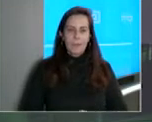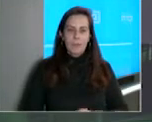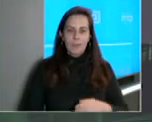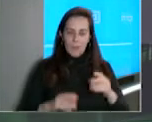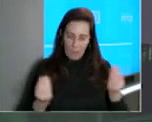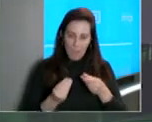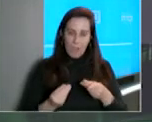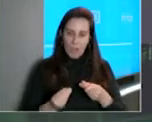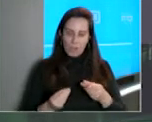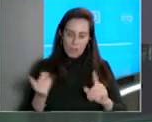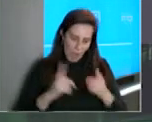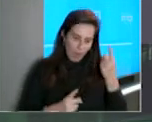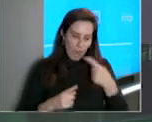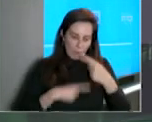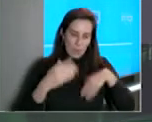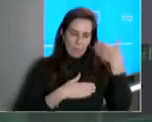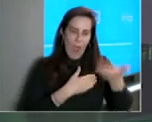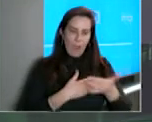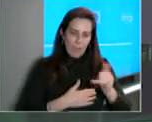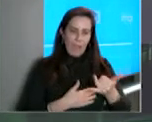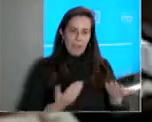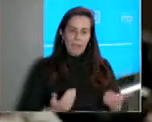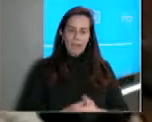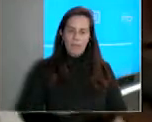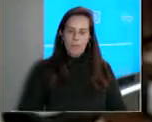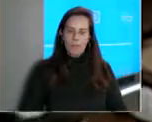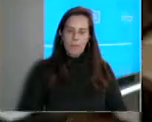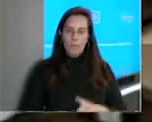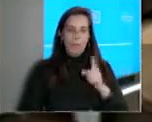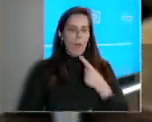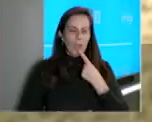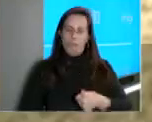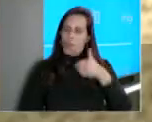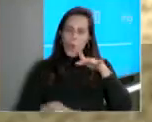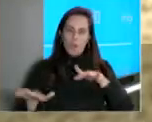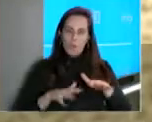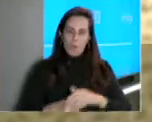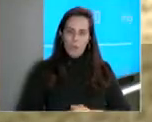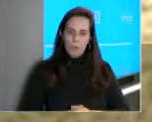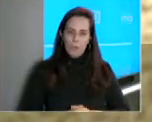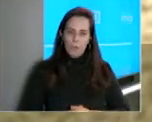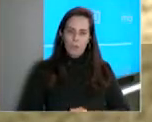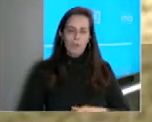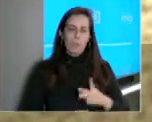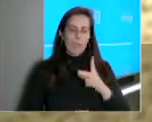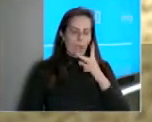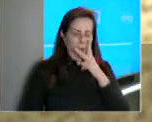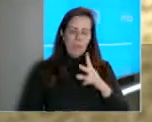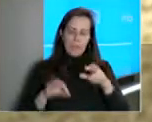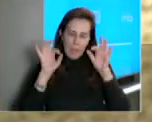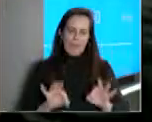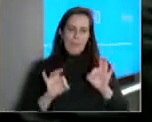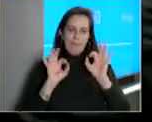חשש שאכן יתממש מספר שנים לאחר מכן. אני מוכרח להגיד שראש הממשלה הסתכל